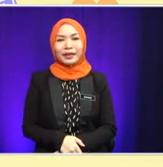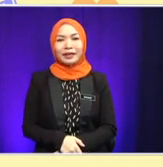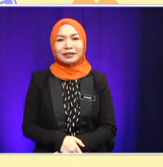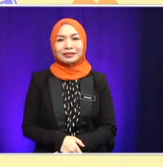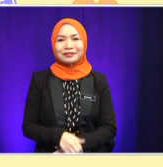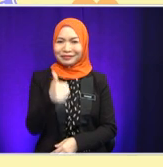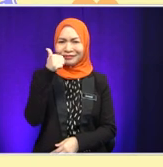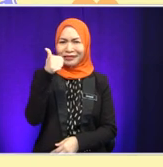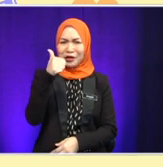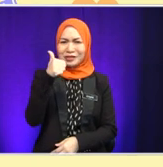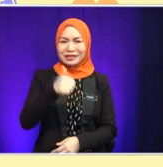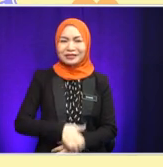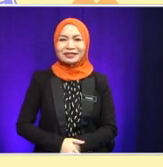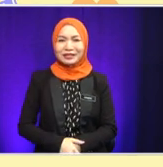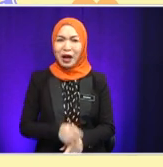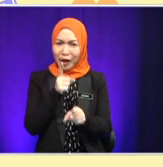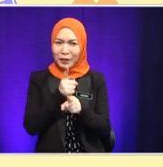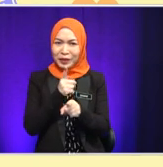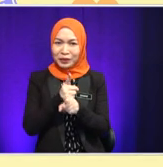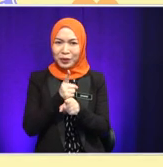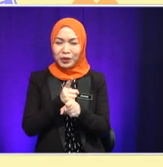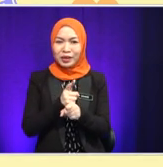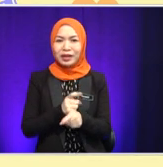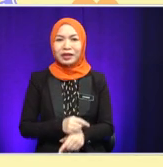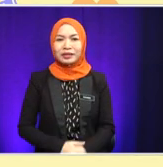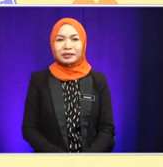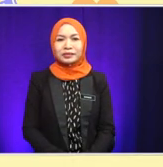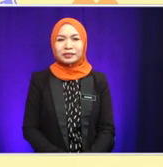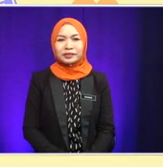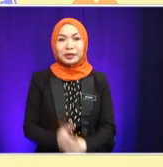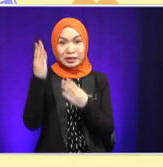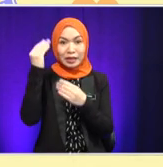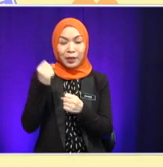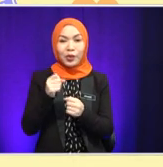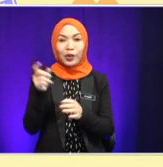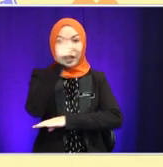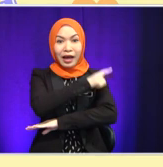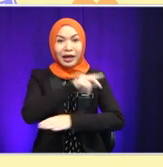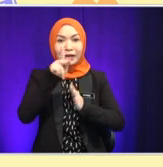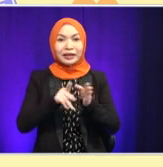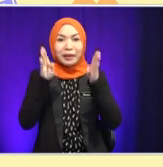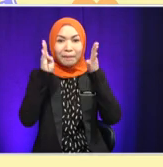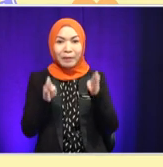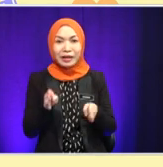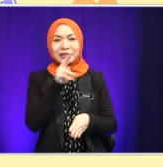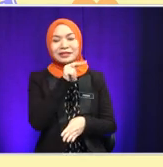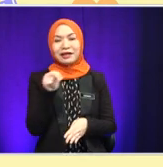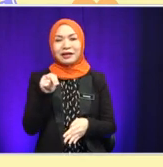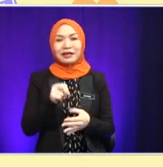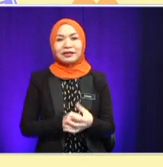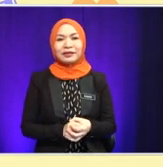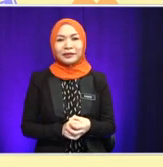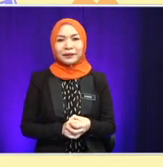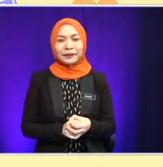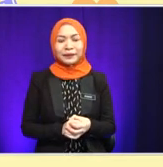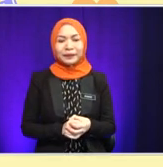Oke jadi apa nih menyertai sang perintah bangsa ini benar-benar dapat memupuk ya ini ya Sikat ataupun nilai petrokisme di kalangan rakyat